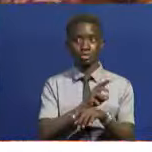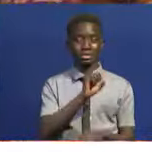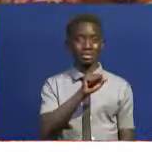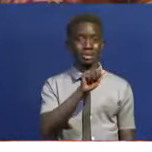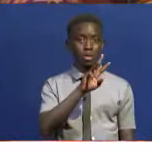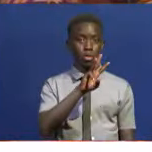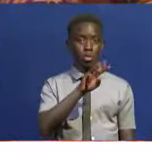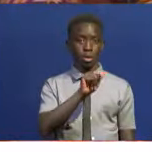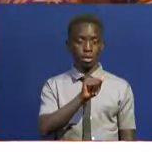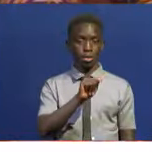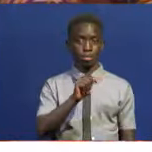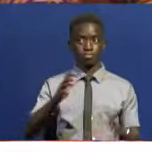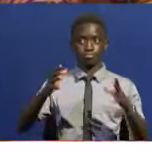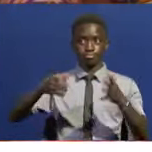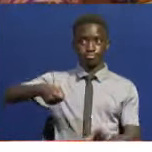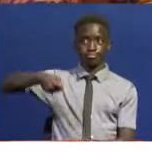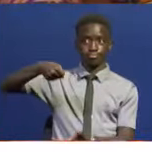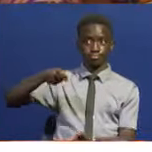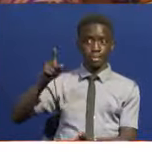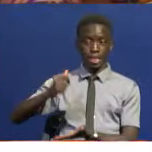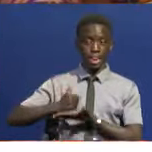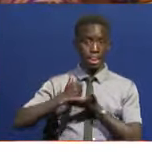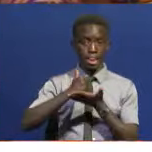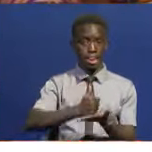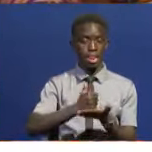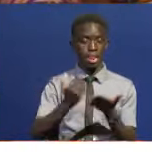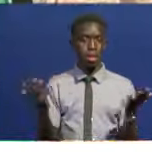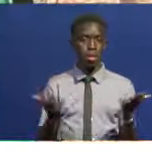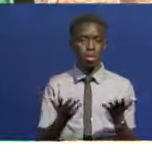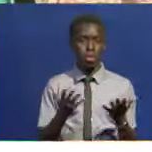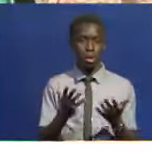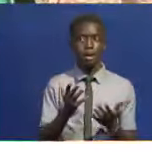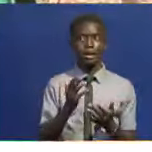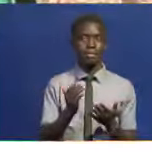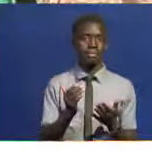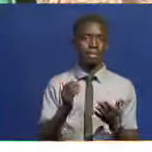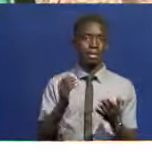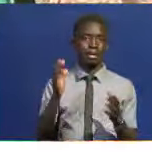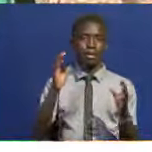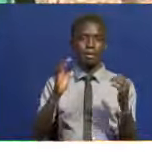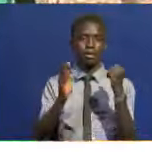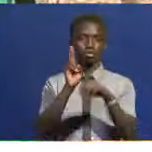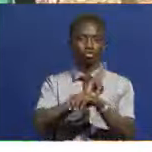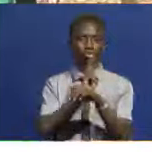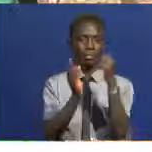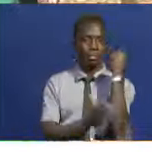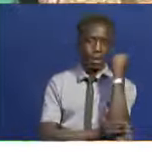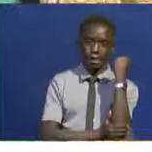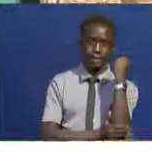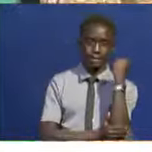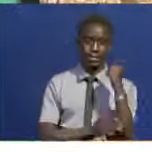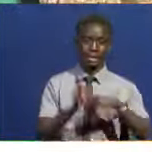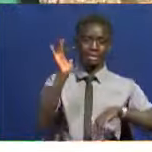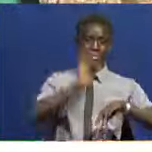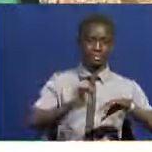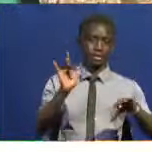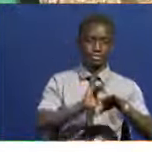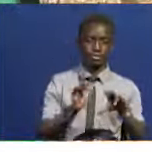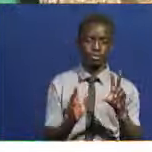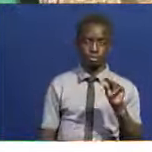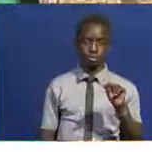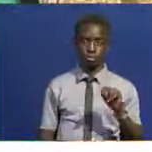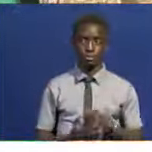solution, to help reduce the risk of misuse and recontamination. Umuhimu na wa teknolojia hii